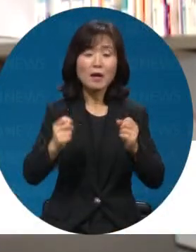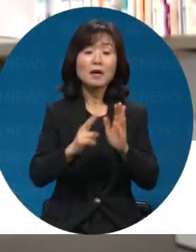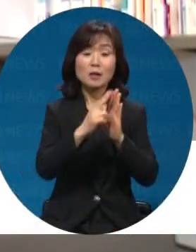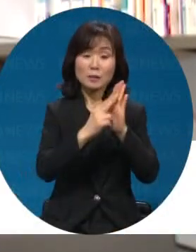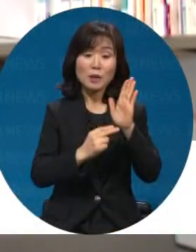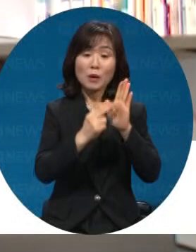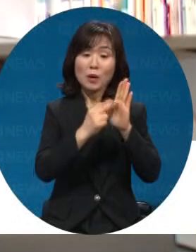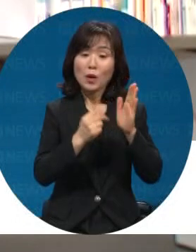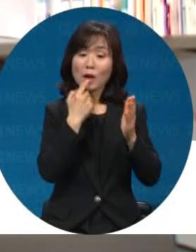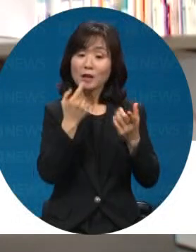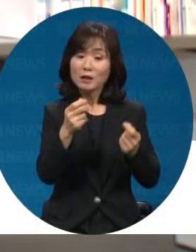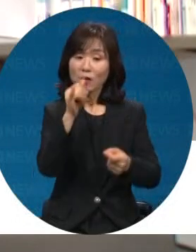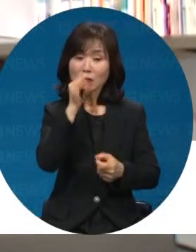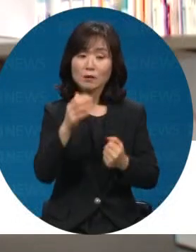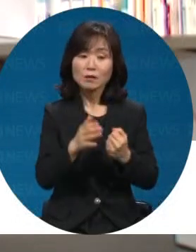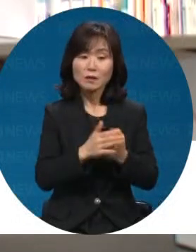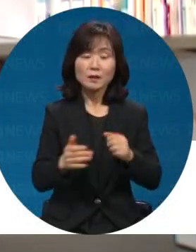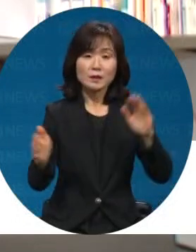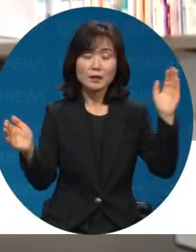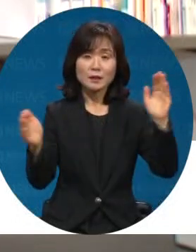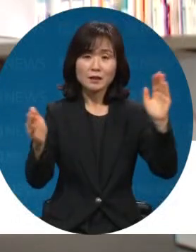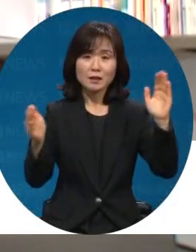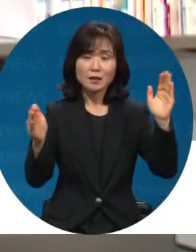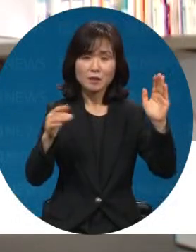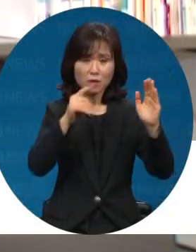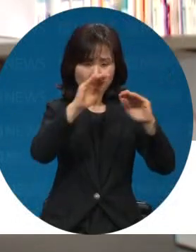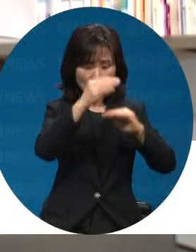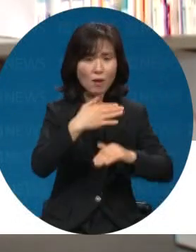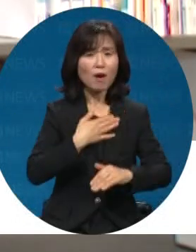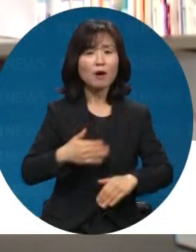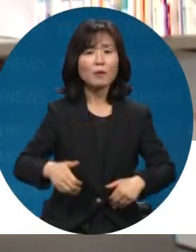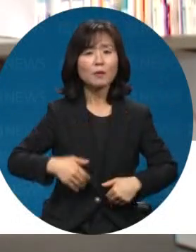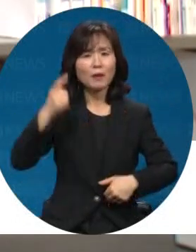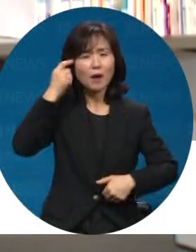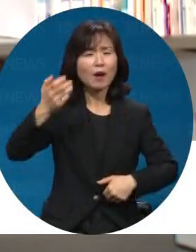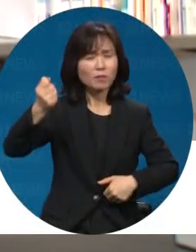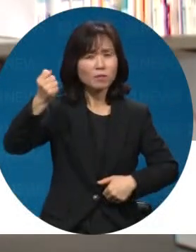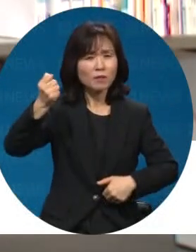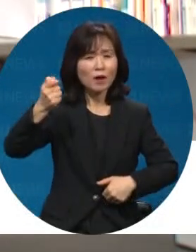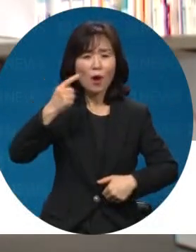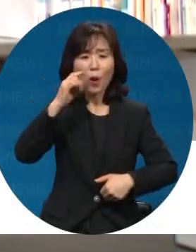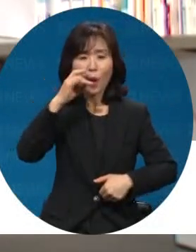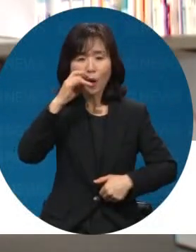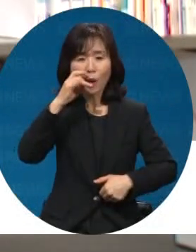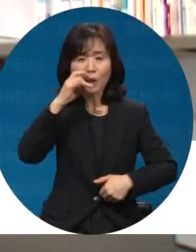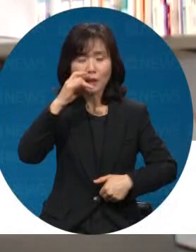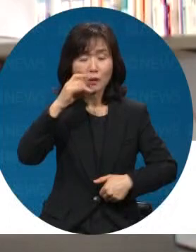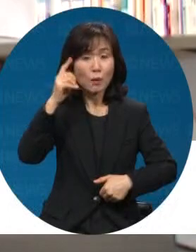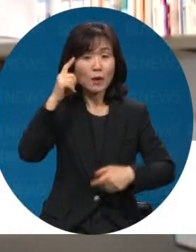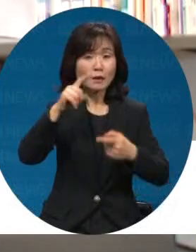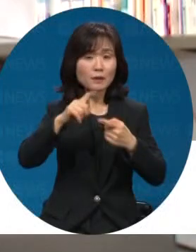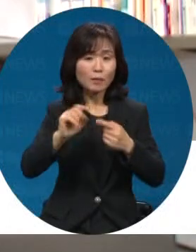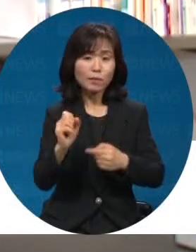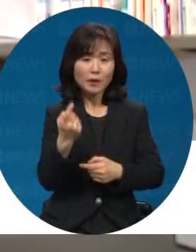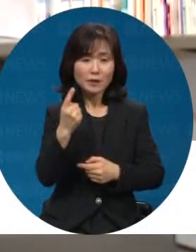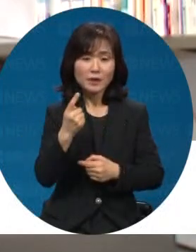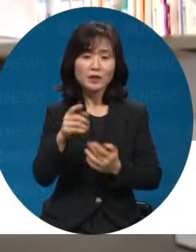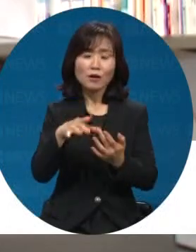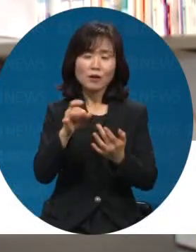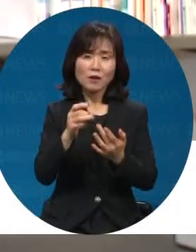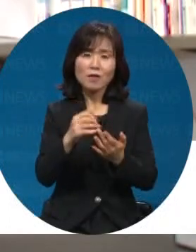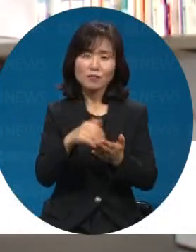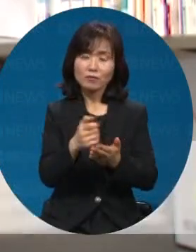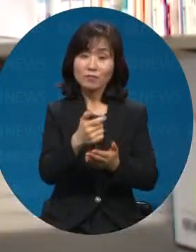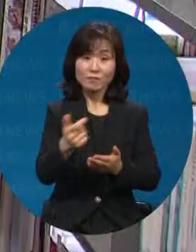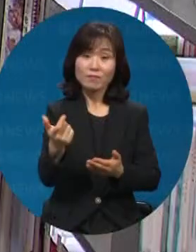비트코인 같은것도 있고 하다보니까 학생들이 좀 알아야 된다는 생각이 좀 있는것 그런 호기심과 그런 관심사 때문에 선택을 많이 하는